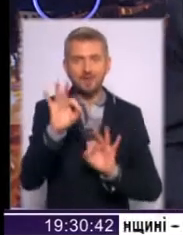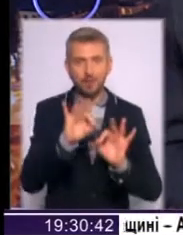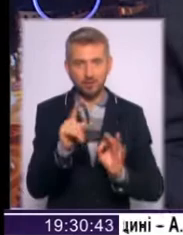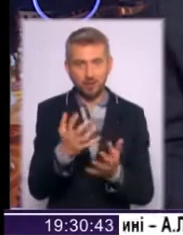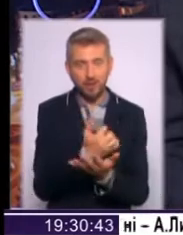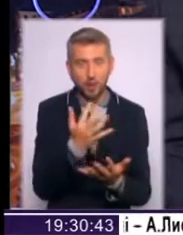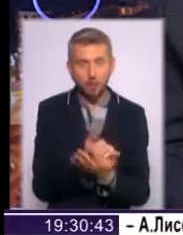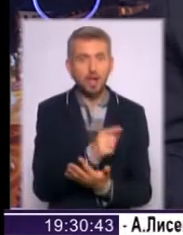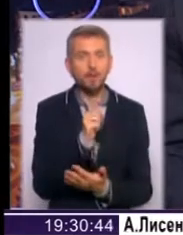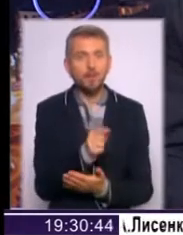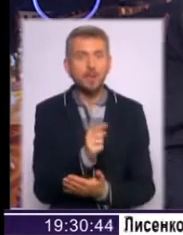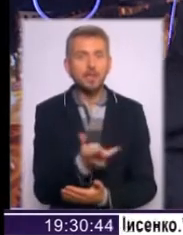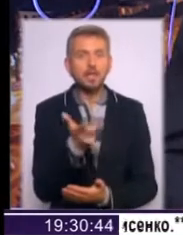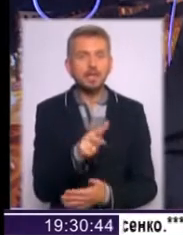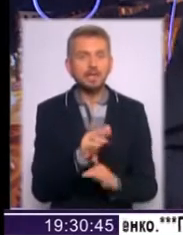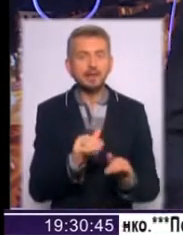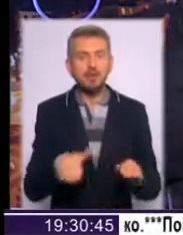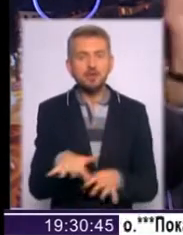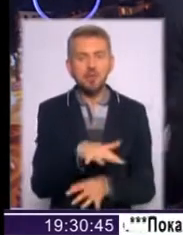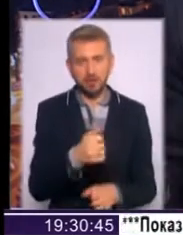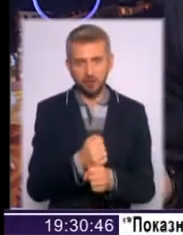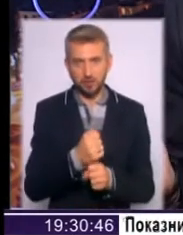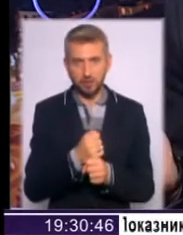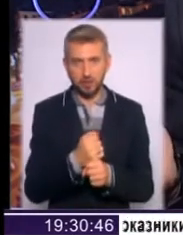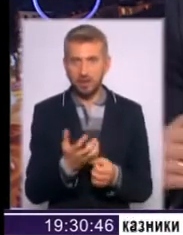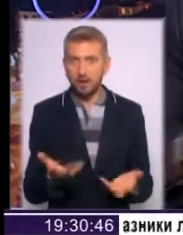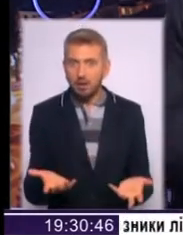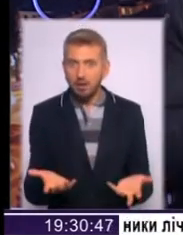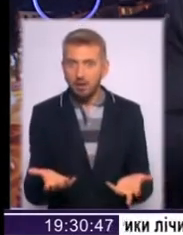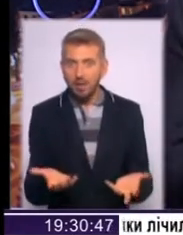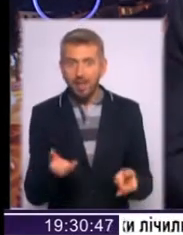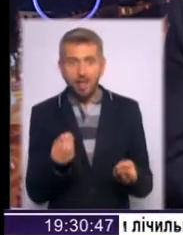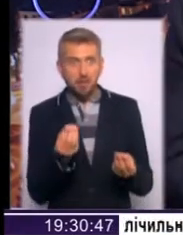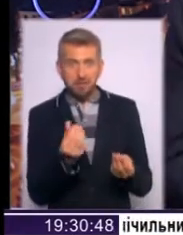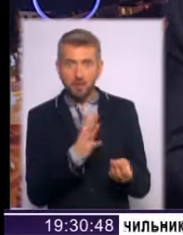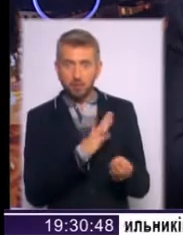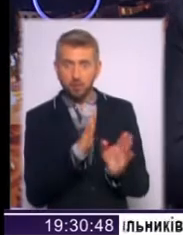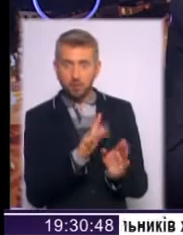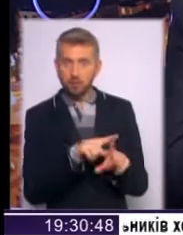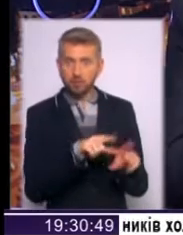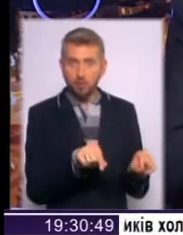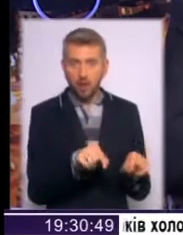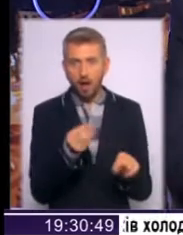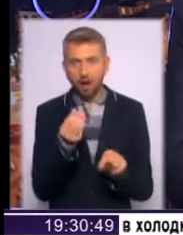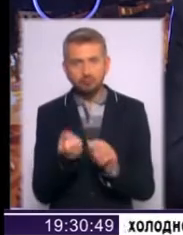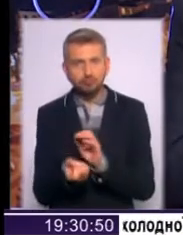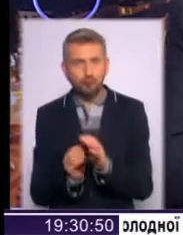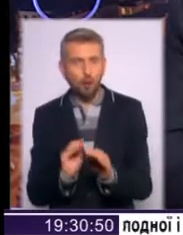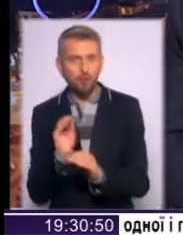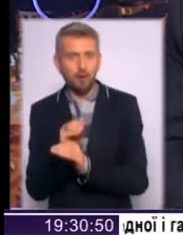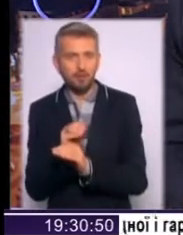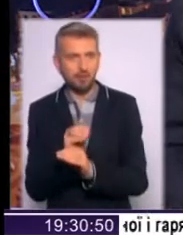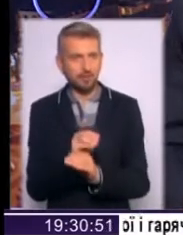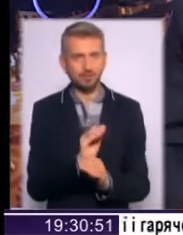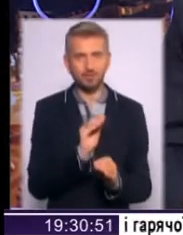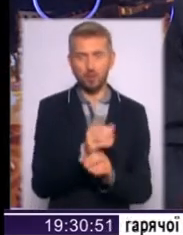заробили, вони 3 дитячих майданчика зробили. Тобто на ровному місці не залучаються кошти місцевого бюджету, державного, вони ще доробили. Ну